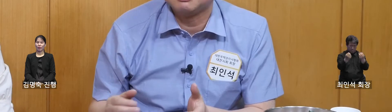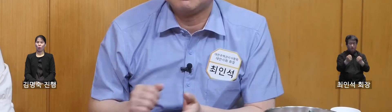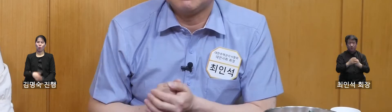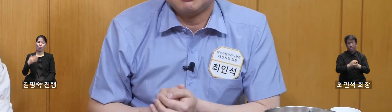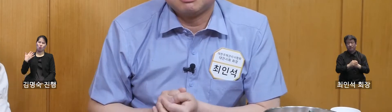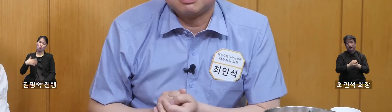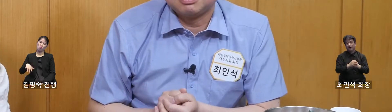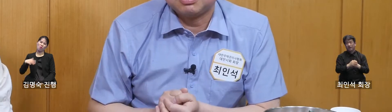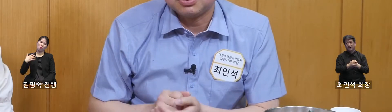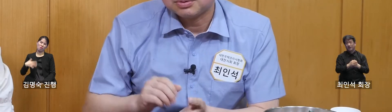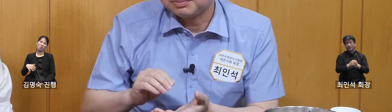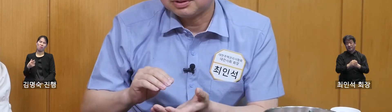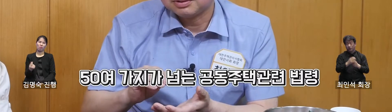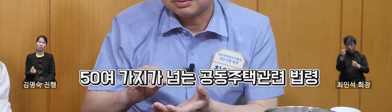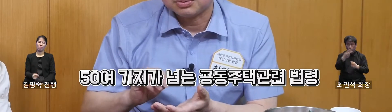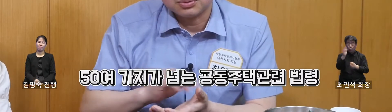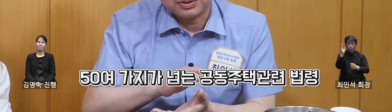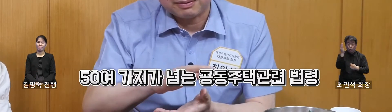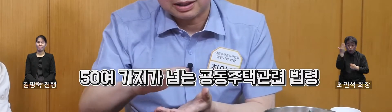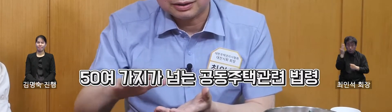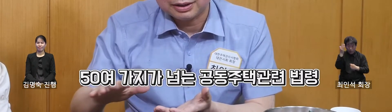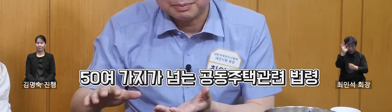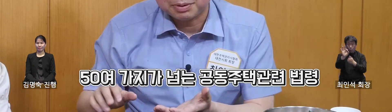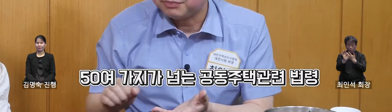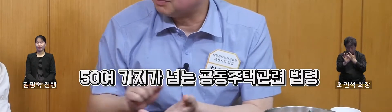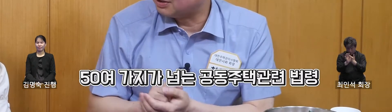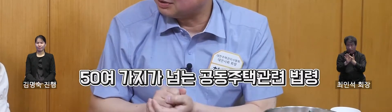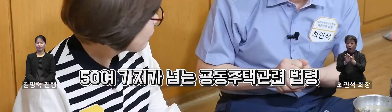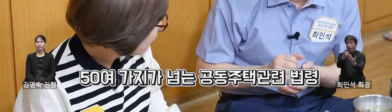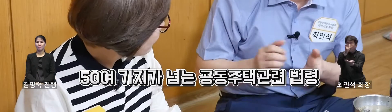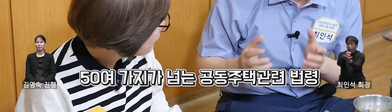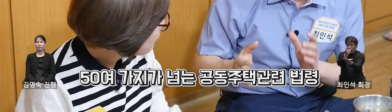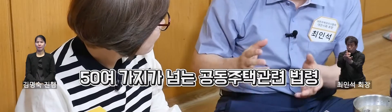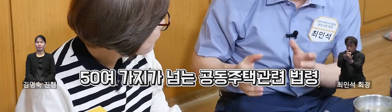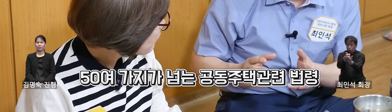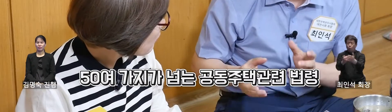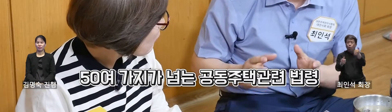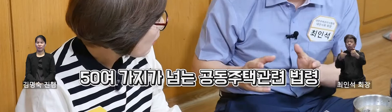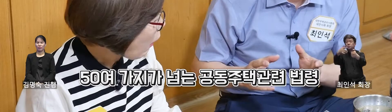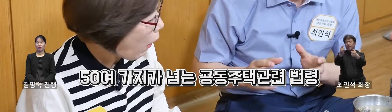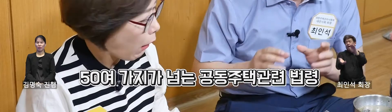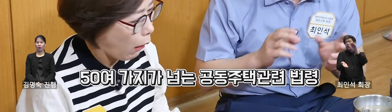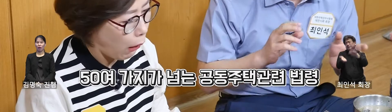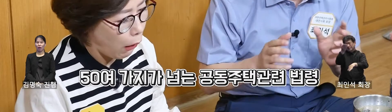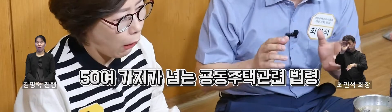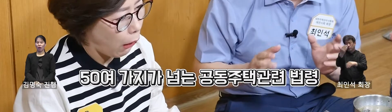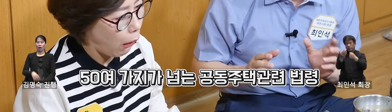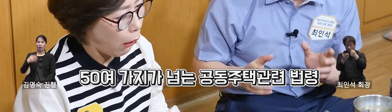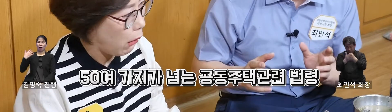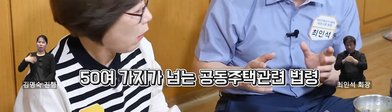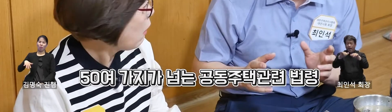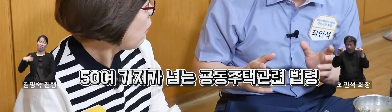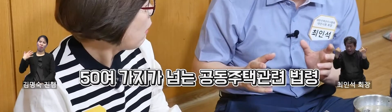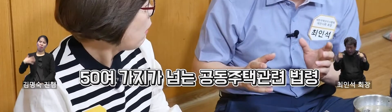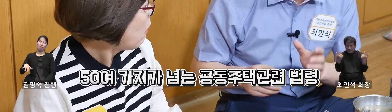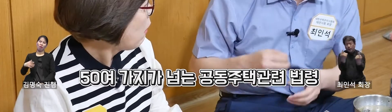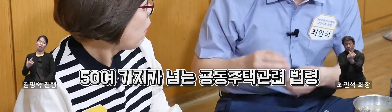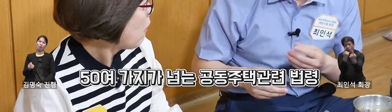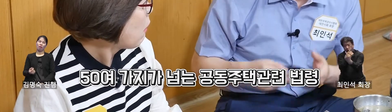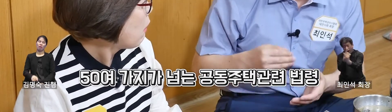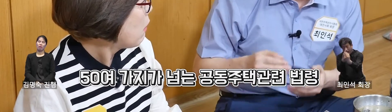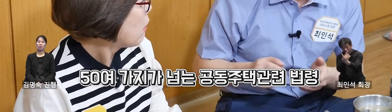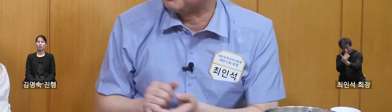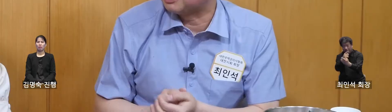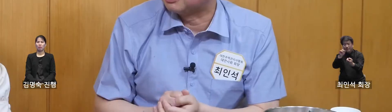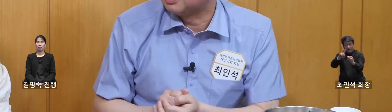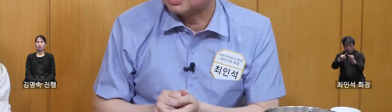그래서 또 요즘 그 공동택 관계된 법령만 해도 한 50여 가지가 넘어서 시시각각 변하는 것을 교육을